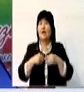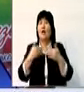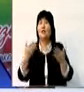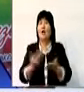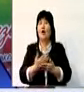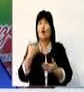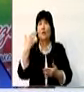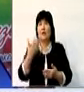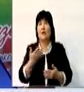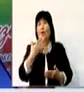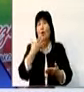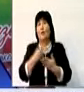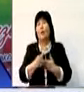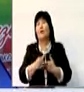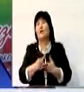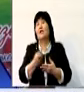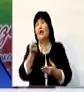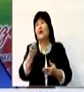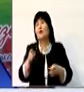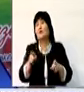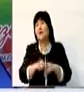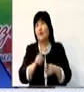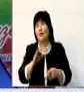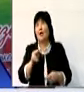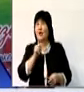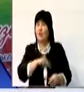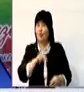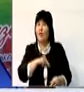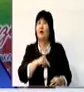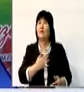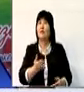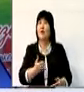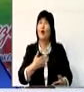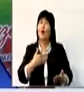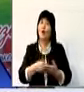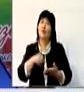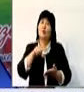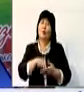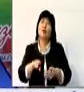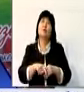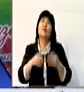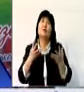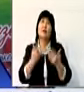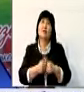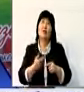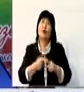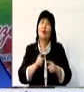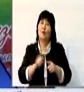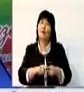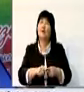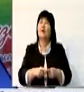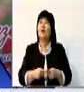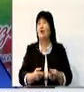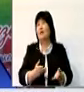мақсатында өзімнің тамшыдай да болса еңбегімді, үлесімді қостым деп есептеймін. Өйткені табаны